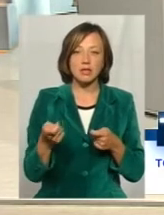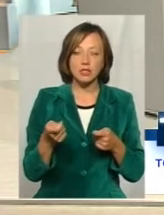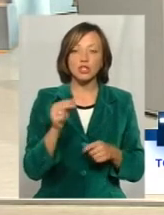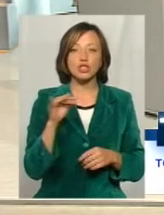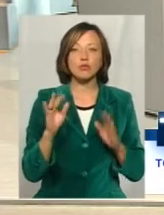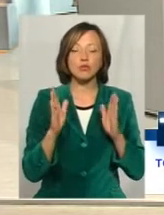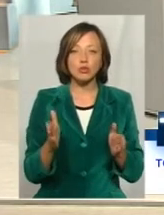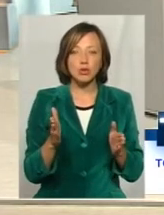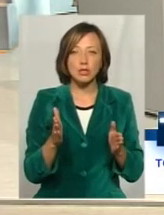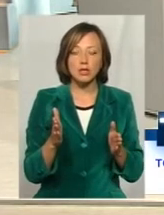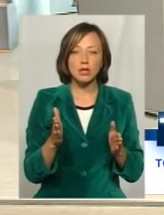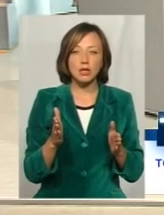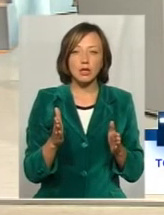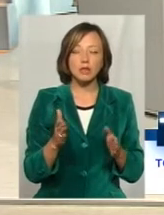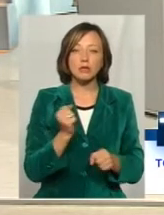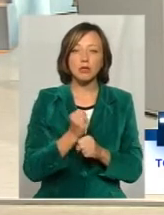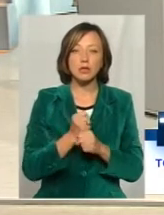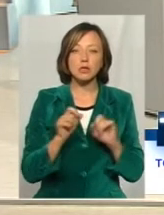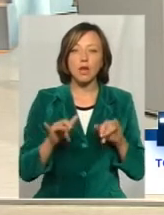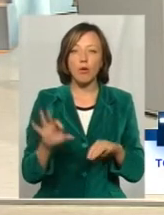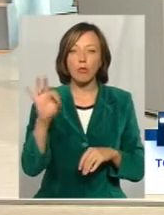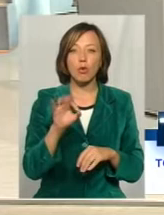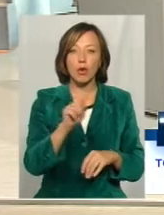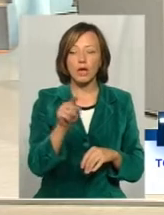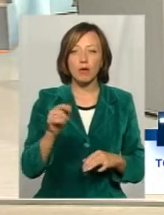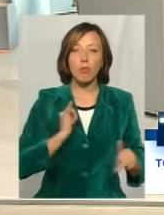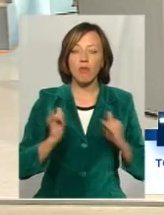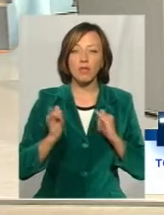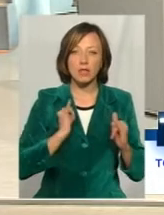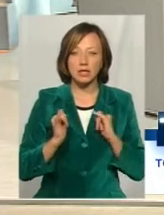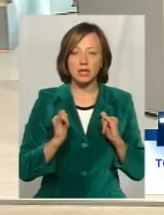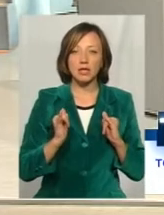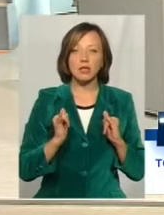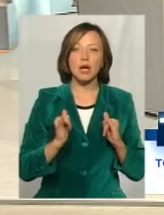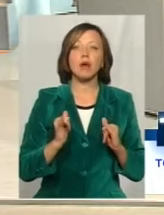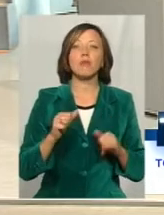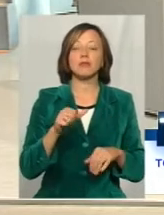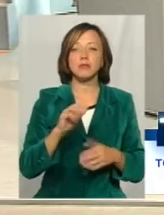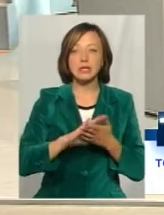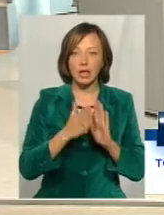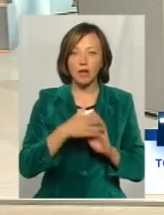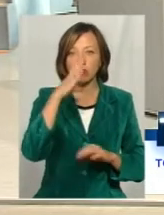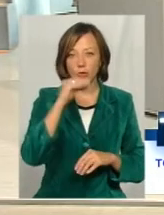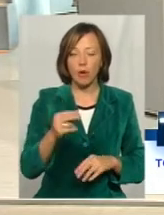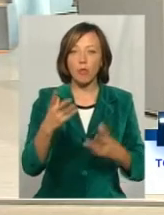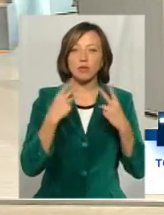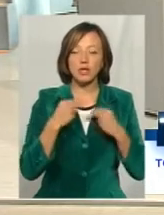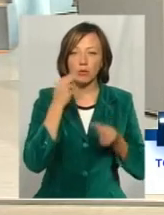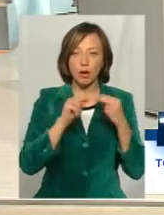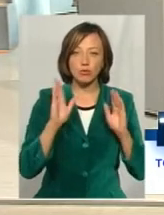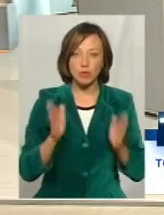Чи будуть прийматися з них якісь певні міри з приводу їхньої поведінки? Стан маршруток, зрозуміло, нам пообіцяли, він буде